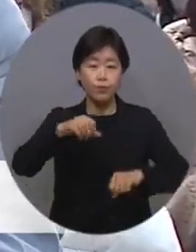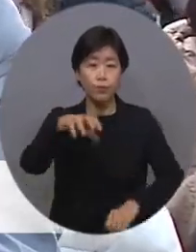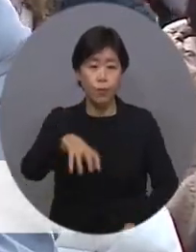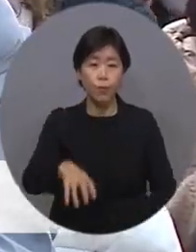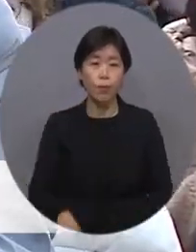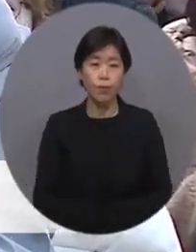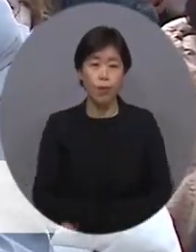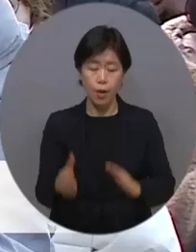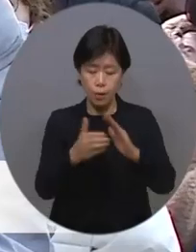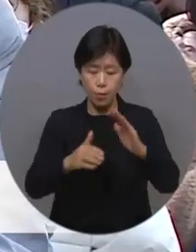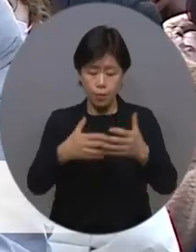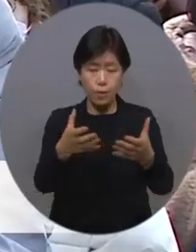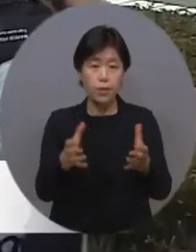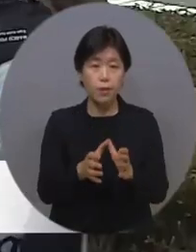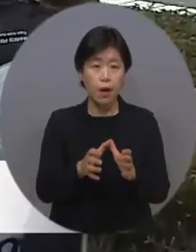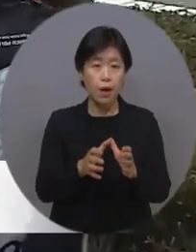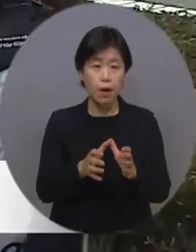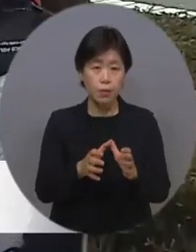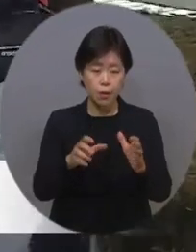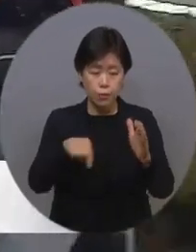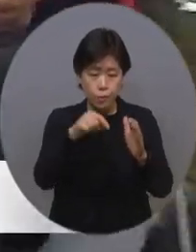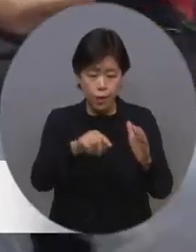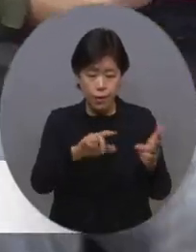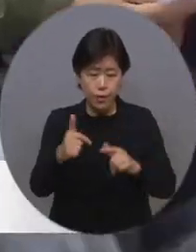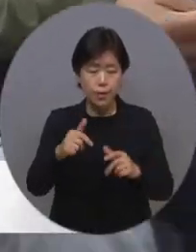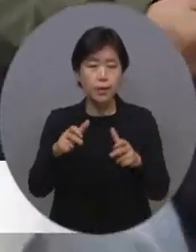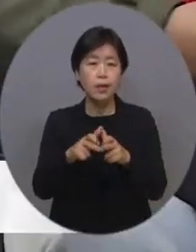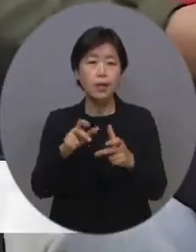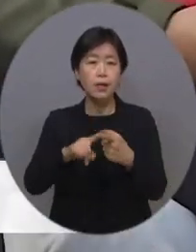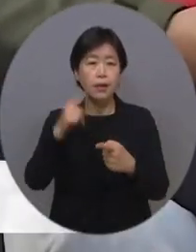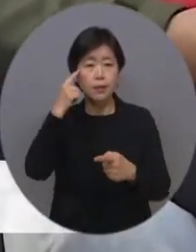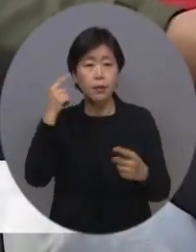공공기관의 장애인식 개선을 촉구하는 기자회견이 열렸습니다.